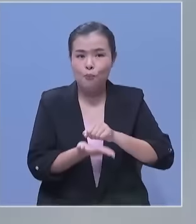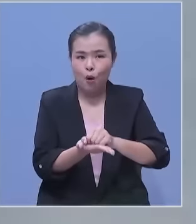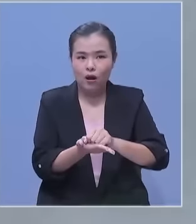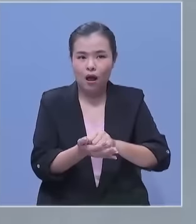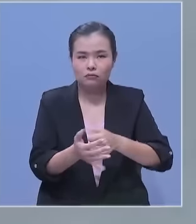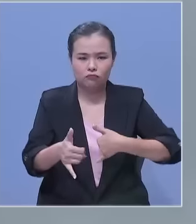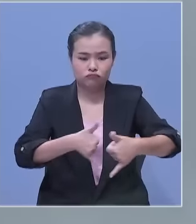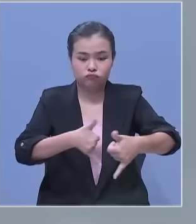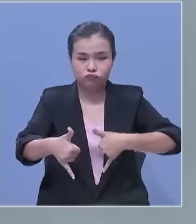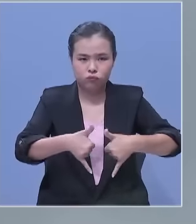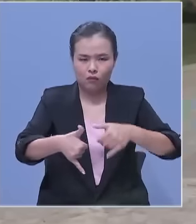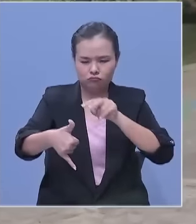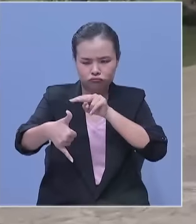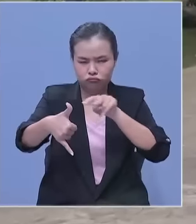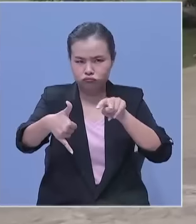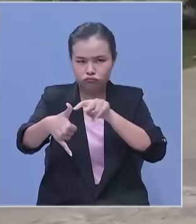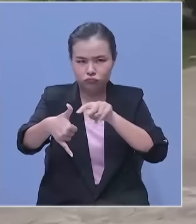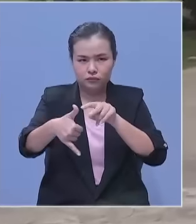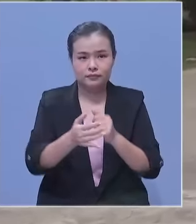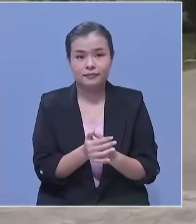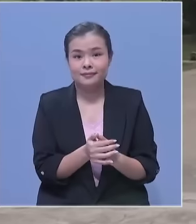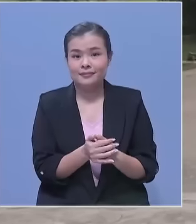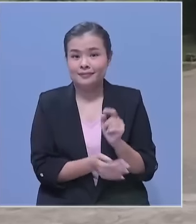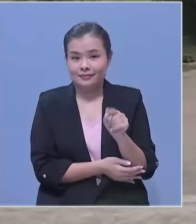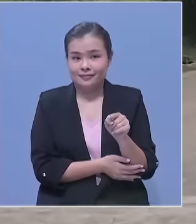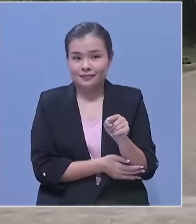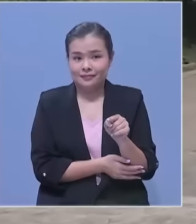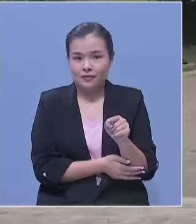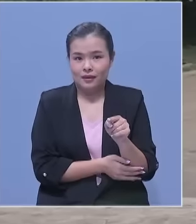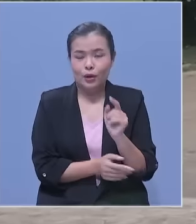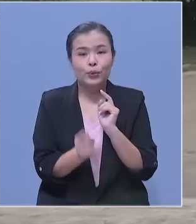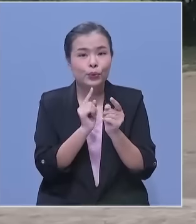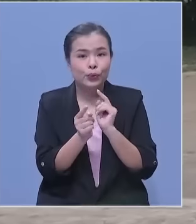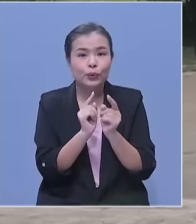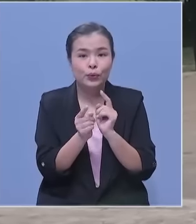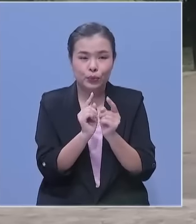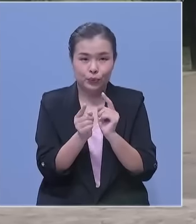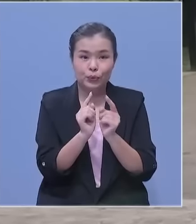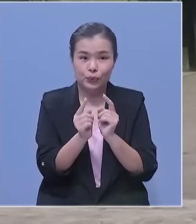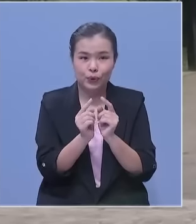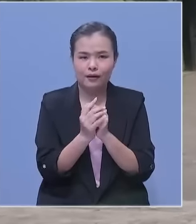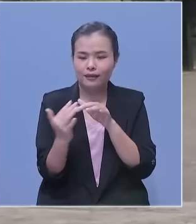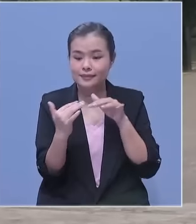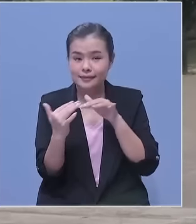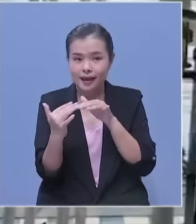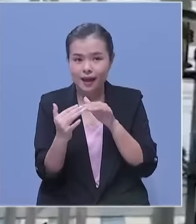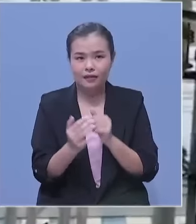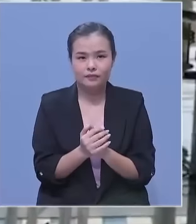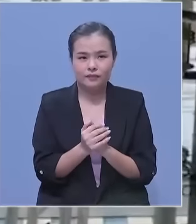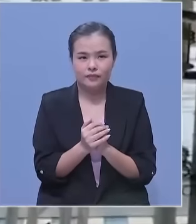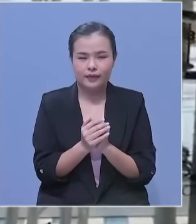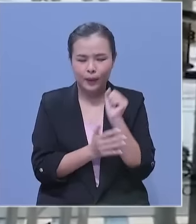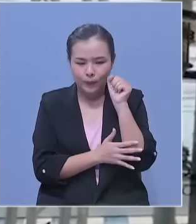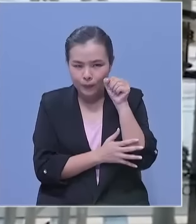นเดินผ่านรปภ.ก็จะสังเกตการแล้วเมื่อกี้อาจจะนี่อาจจะมีบางช่วงมีทักทายกันสักหน่อยนึงแล้วก็อาจจะมีจังหวะ